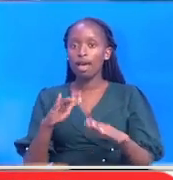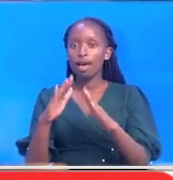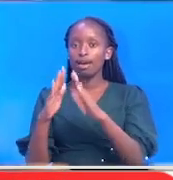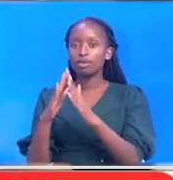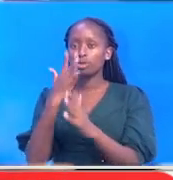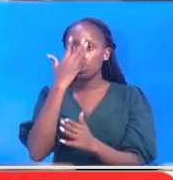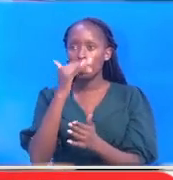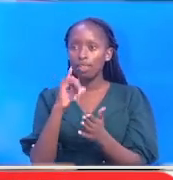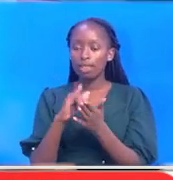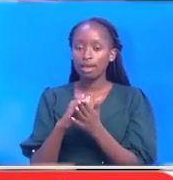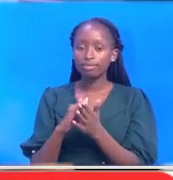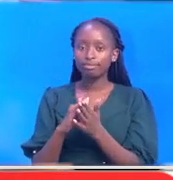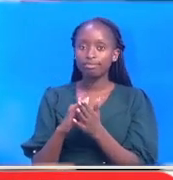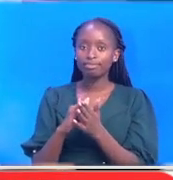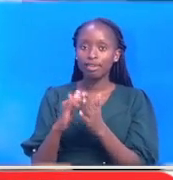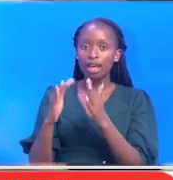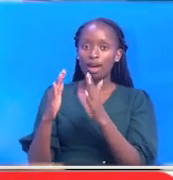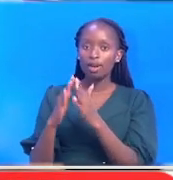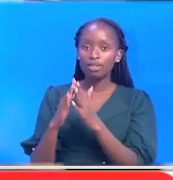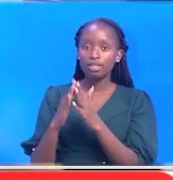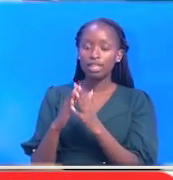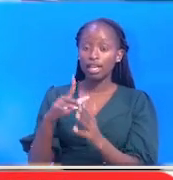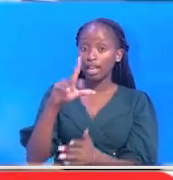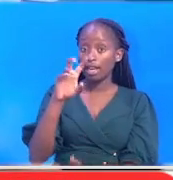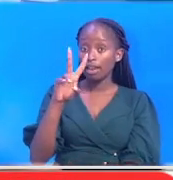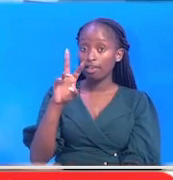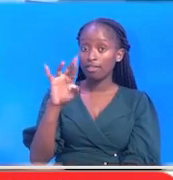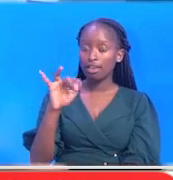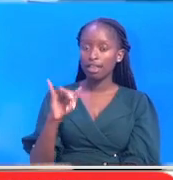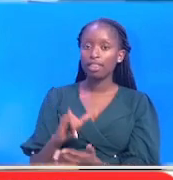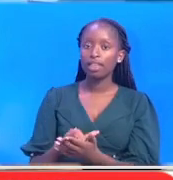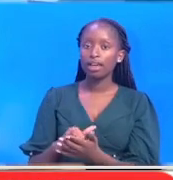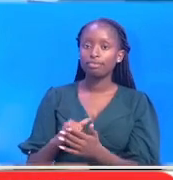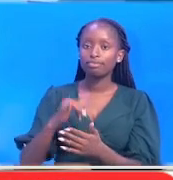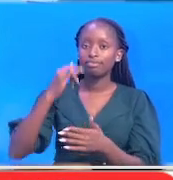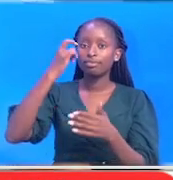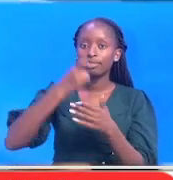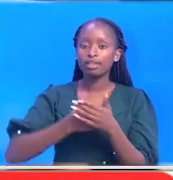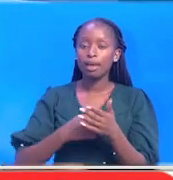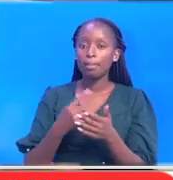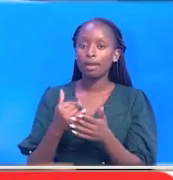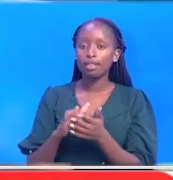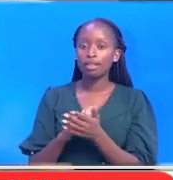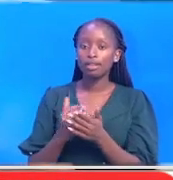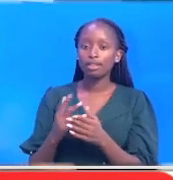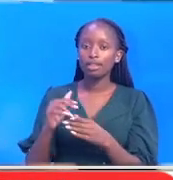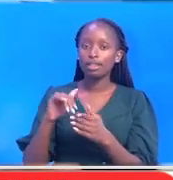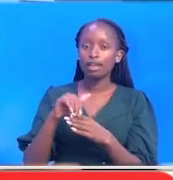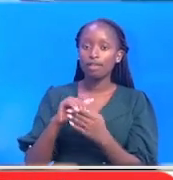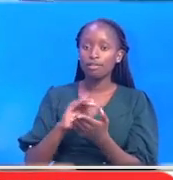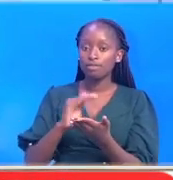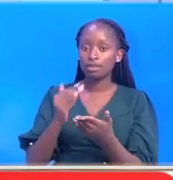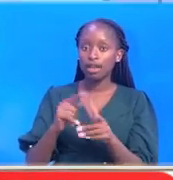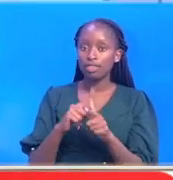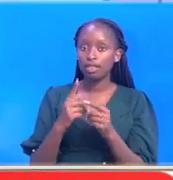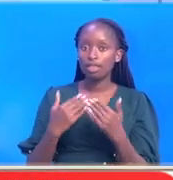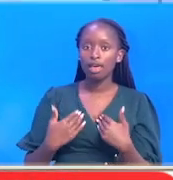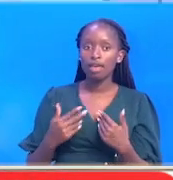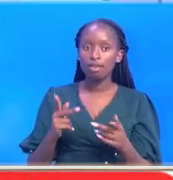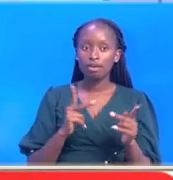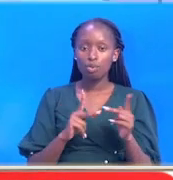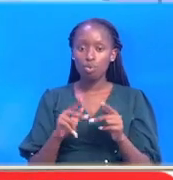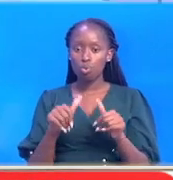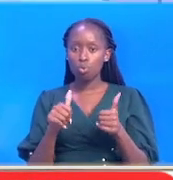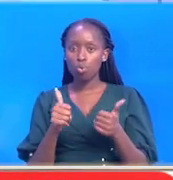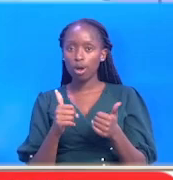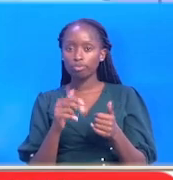is a tax. So what happens with every tax is that money is taken into the consolidated fund and is appropriated. Baadhi